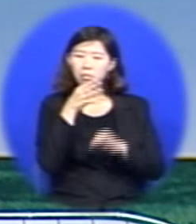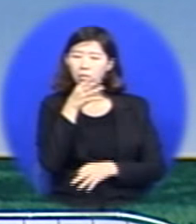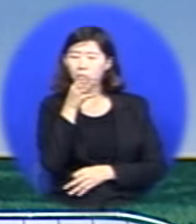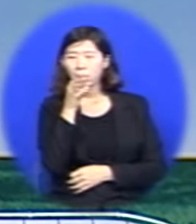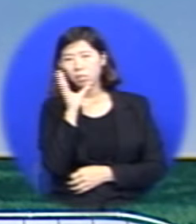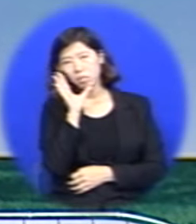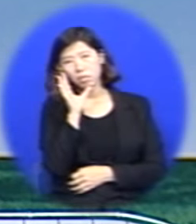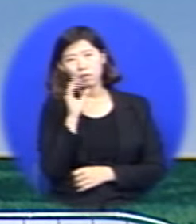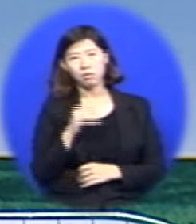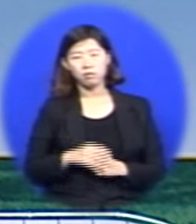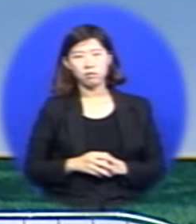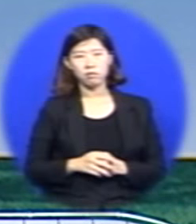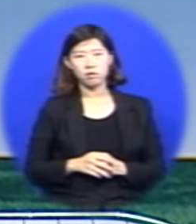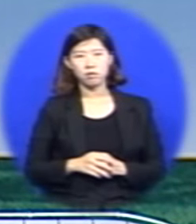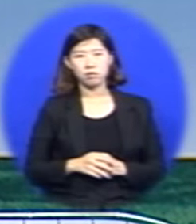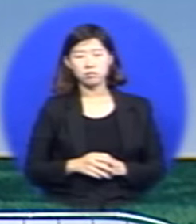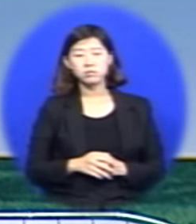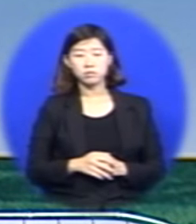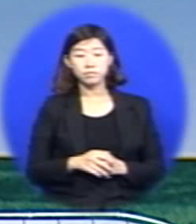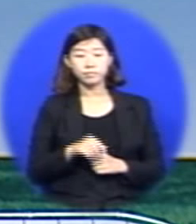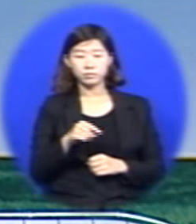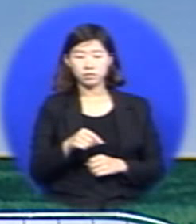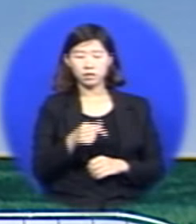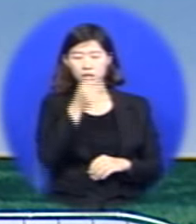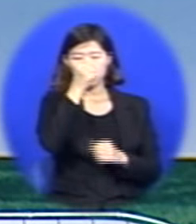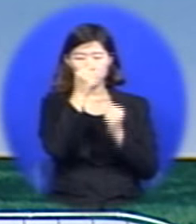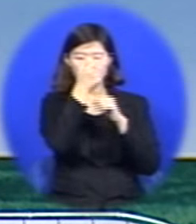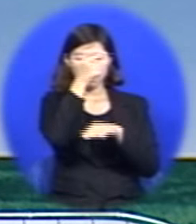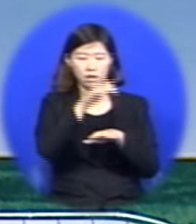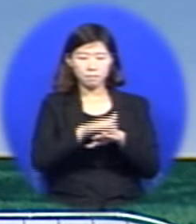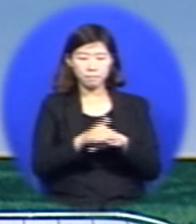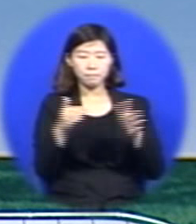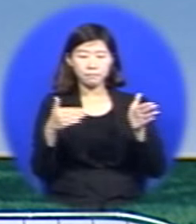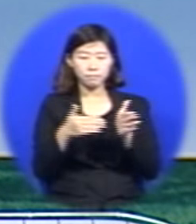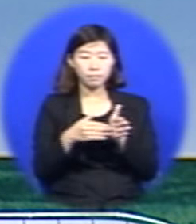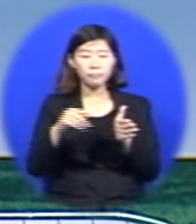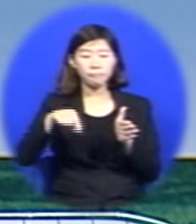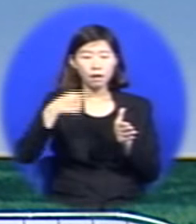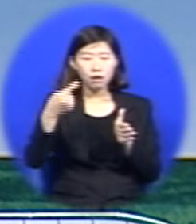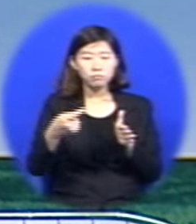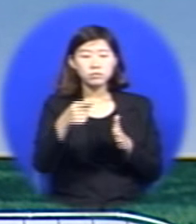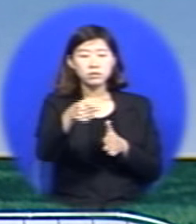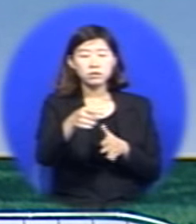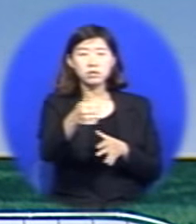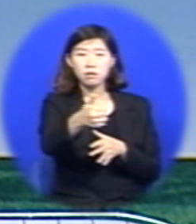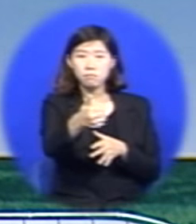집회가 끝나면 이제 다 인사를 해야 될 텐데 그분하고도 인사를 해야 되는 겁니다.